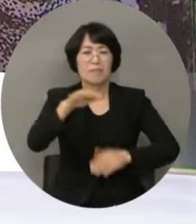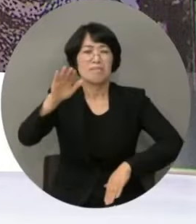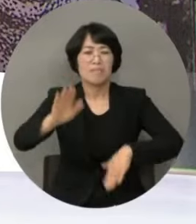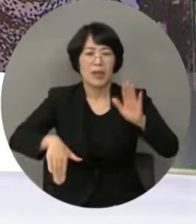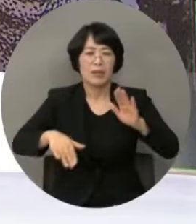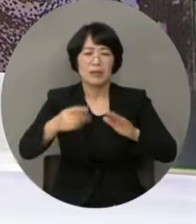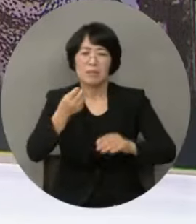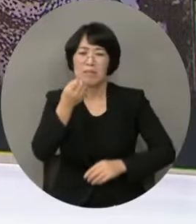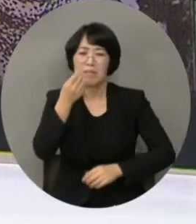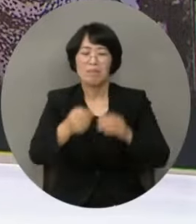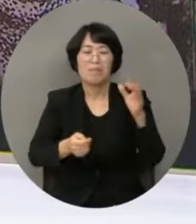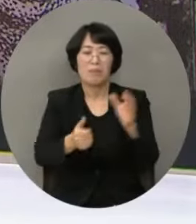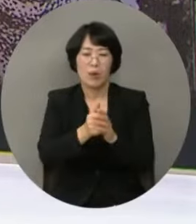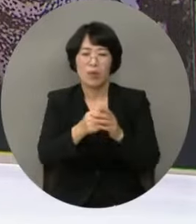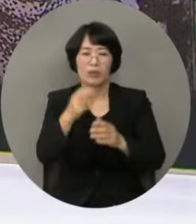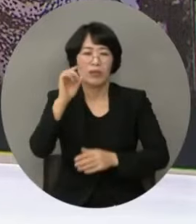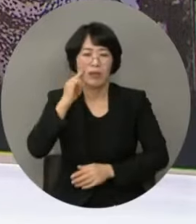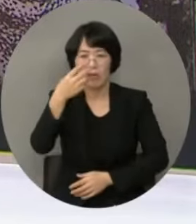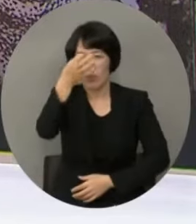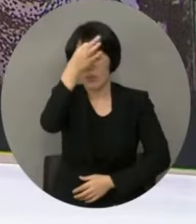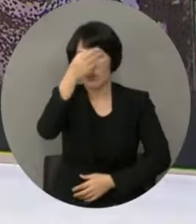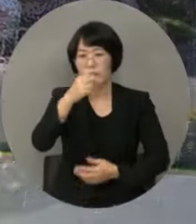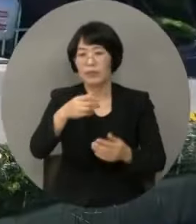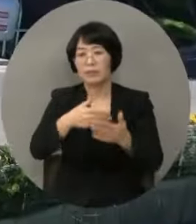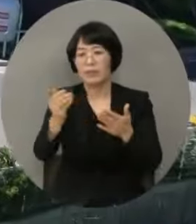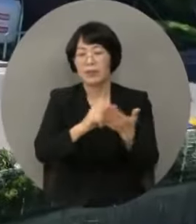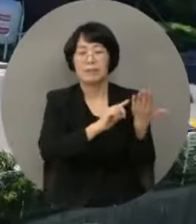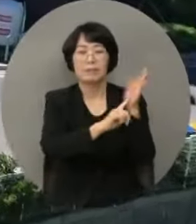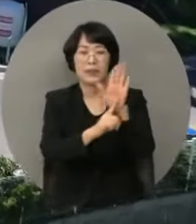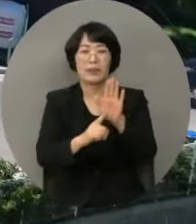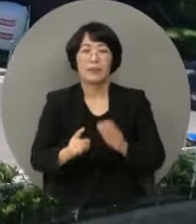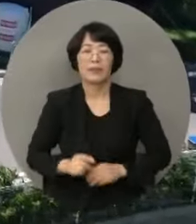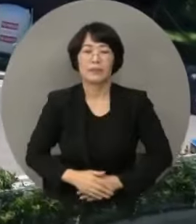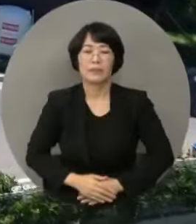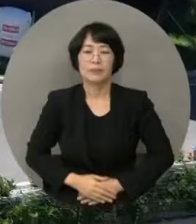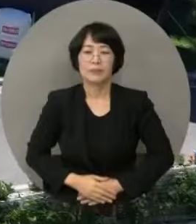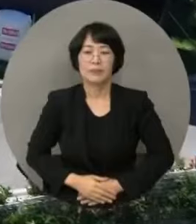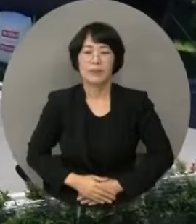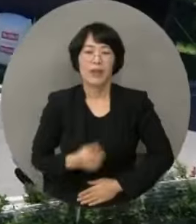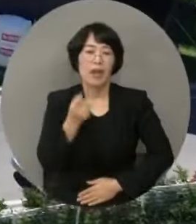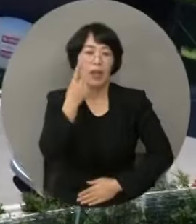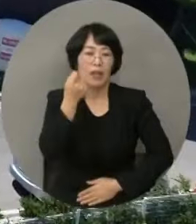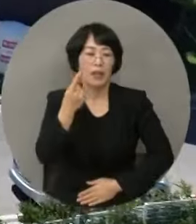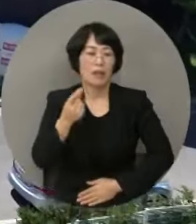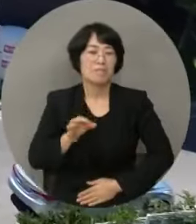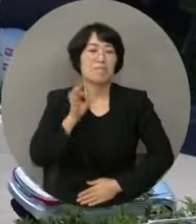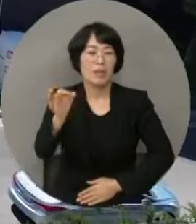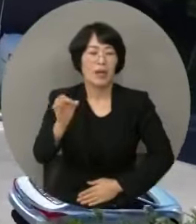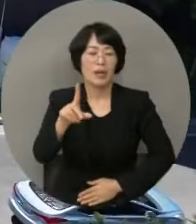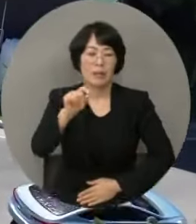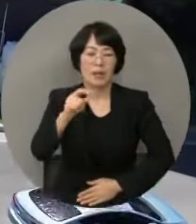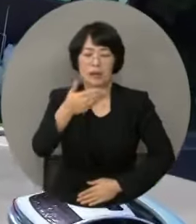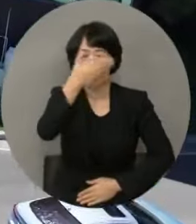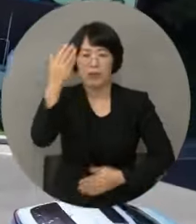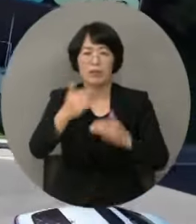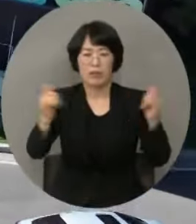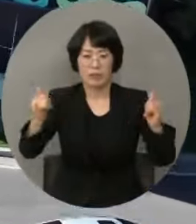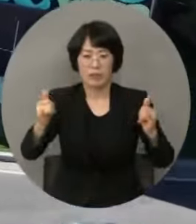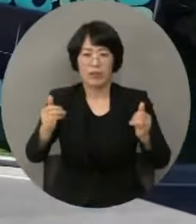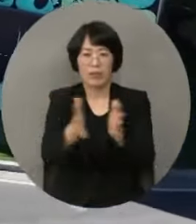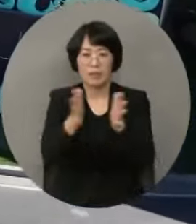만들어지고 있습니다 신광하 기자입니다 월임대료 만원인 청년 주거용 아파트